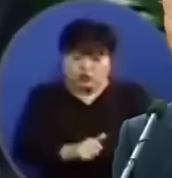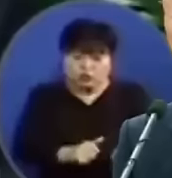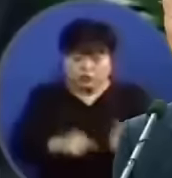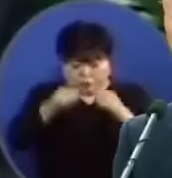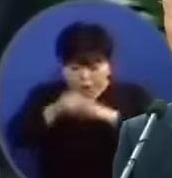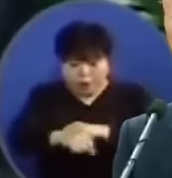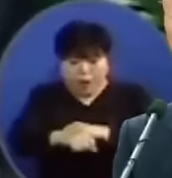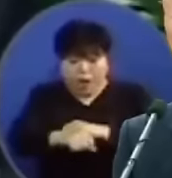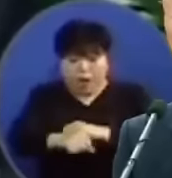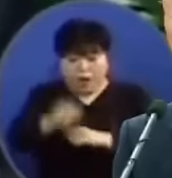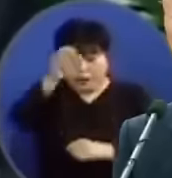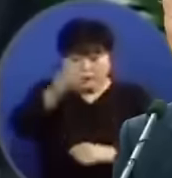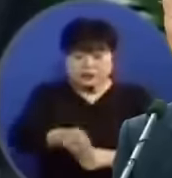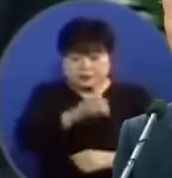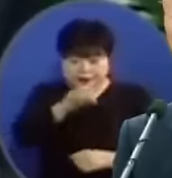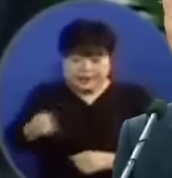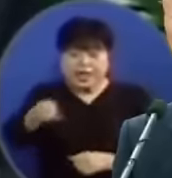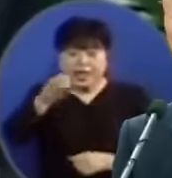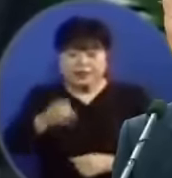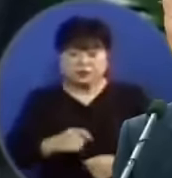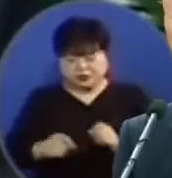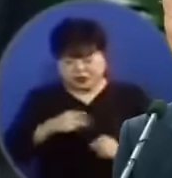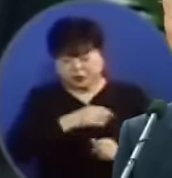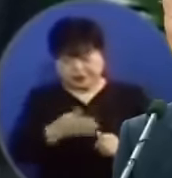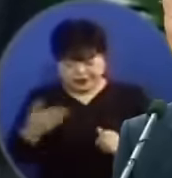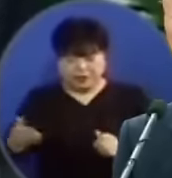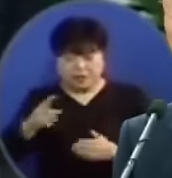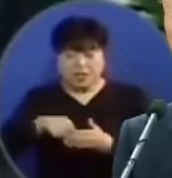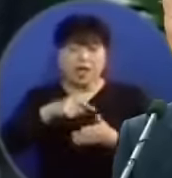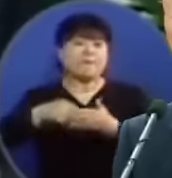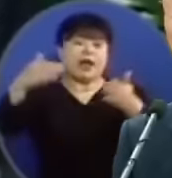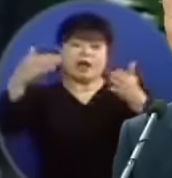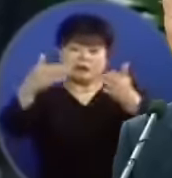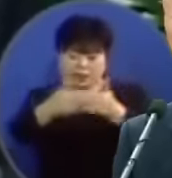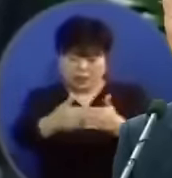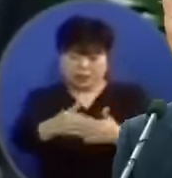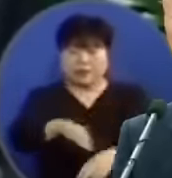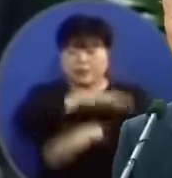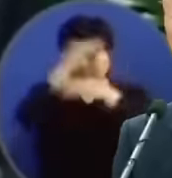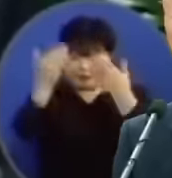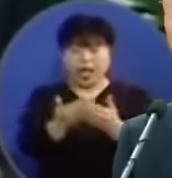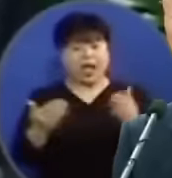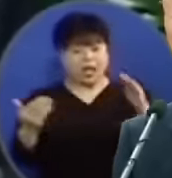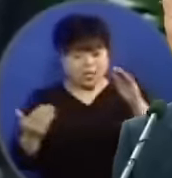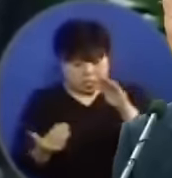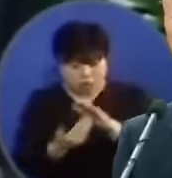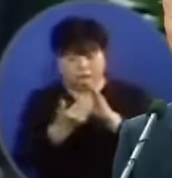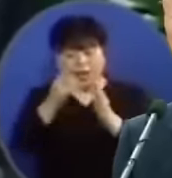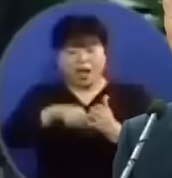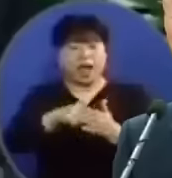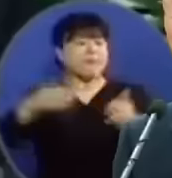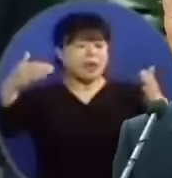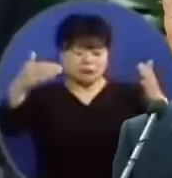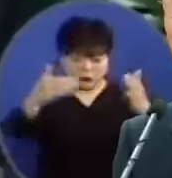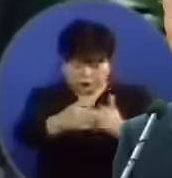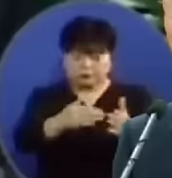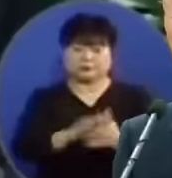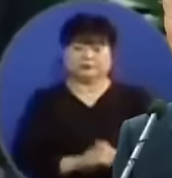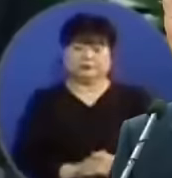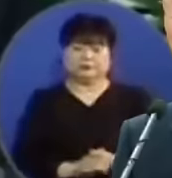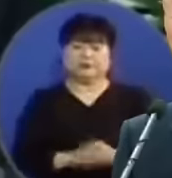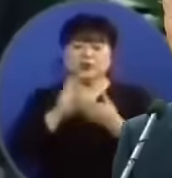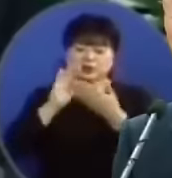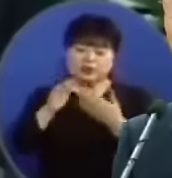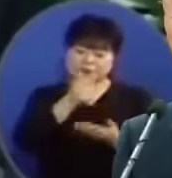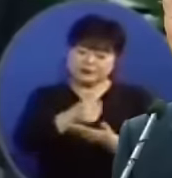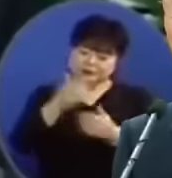멸망도 십자가에서 다 몸짓고 피 흘려 칭찬하고 내가 다 이루었다 갚아버리고 말한 것입니다. 그러고 난